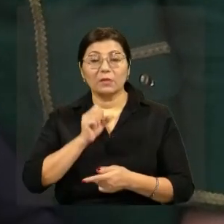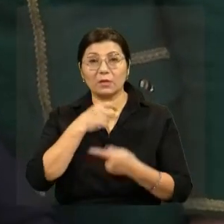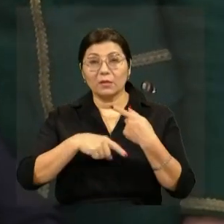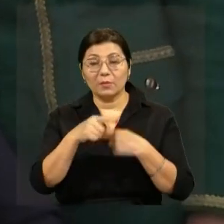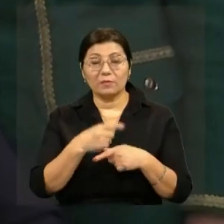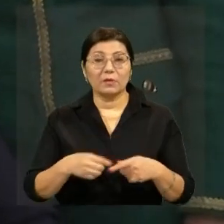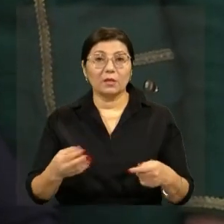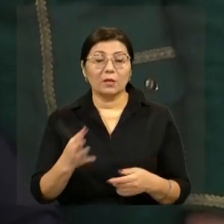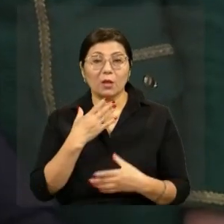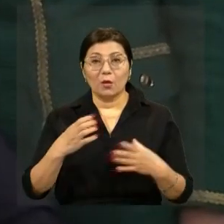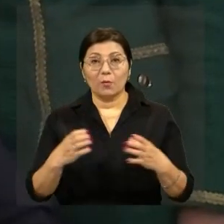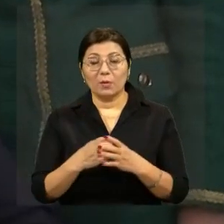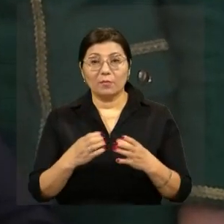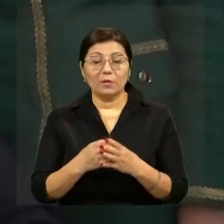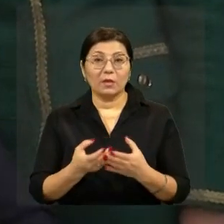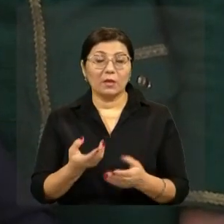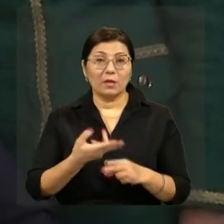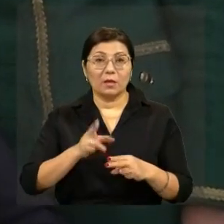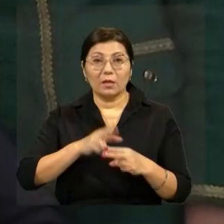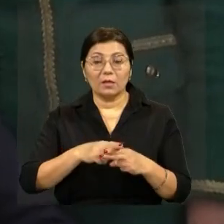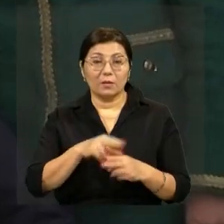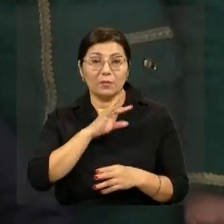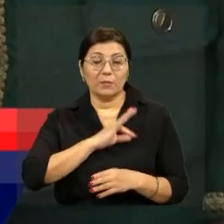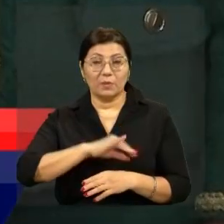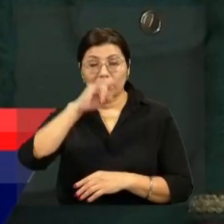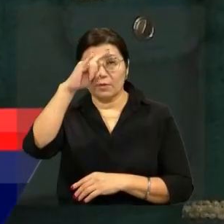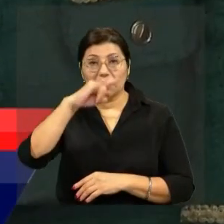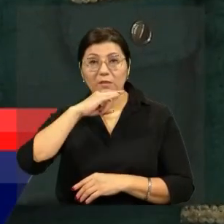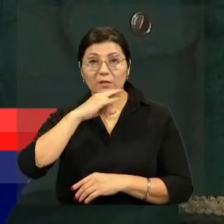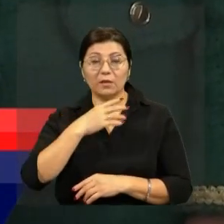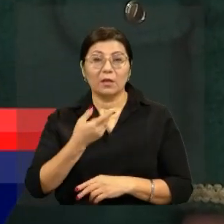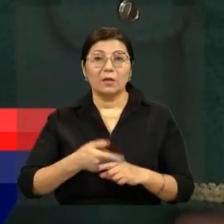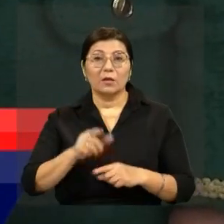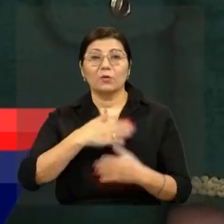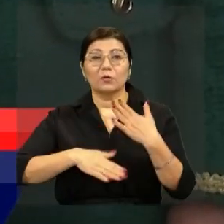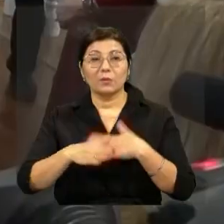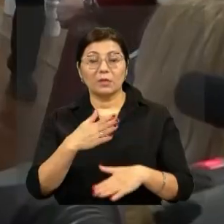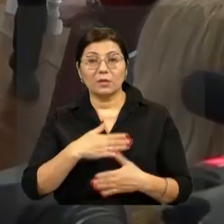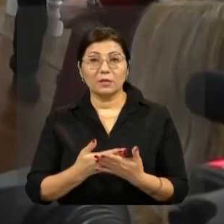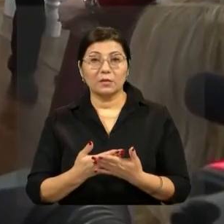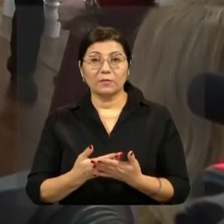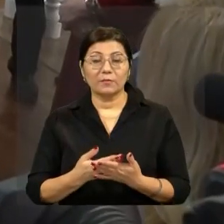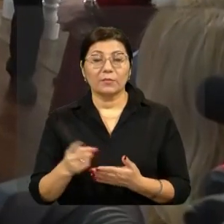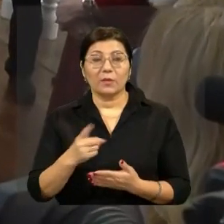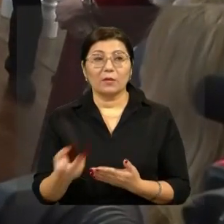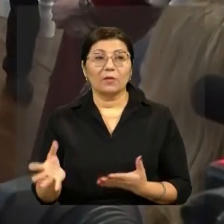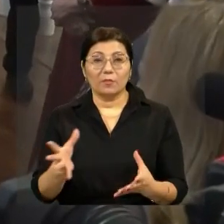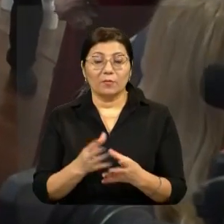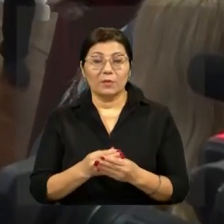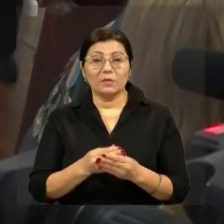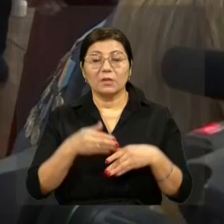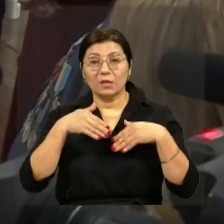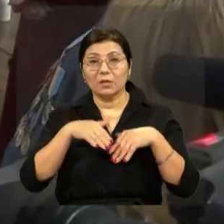И эта идеология абсолютно применима к Казахстану. Я очень рада, что мы современники, что мы все вместе